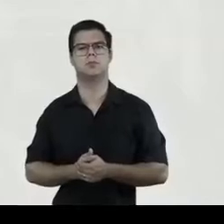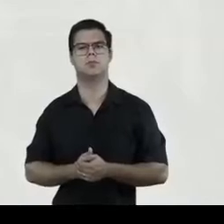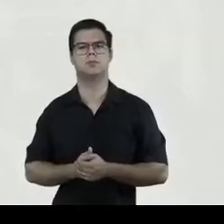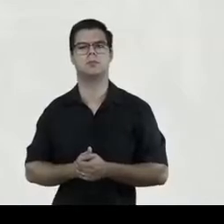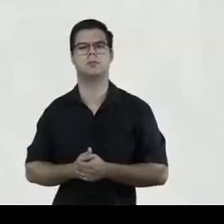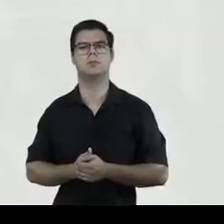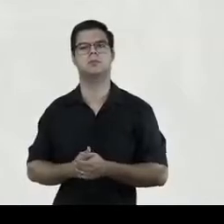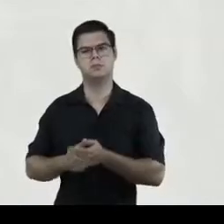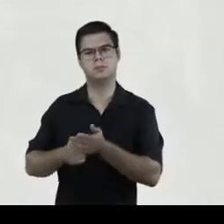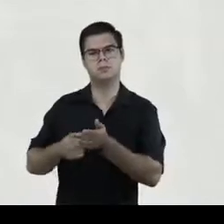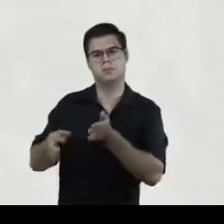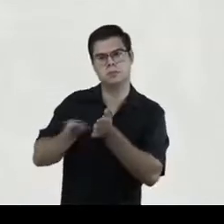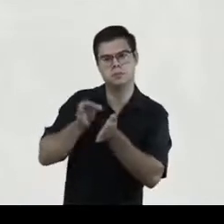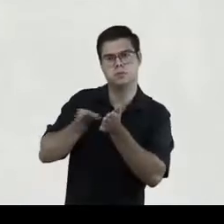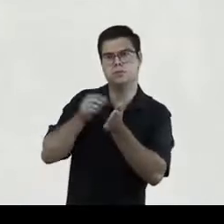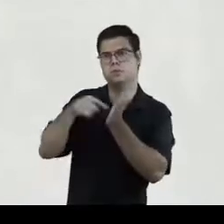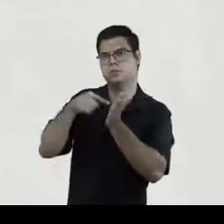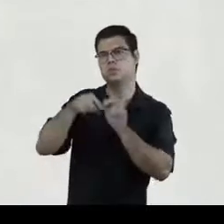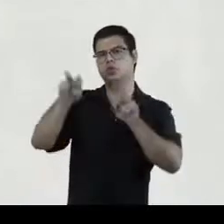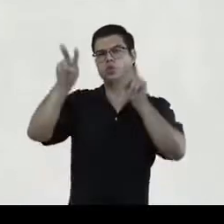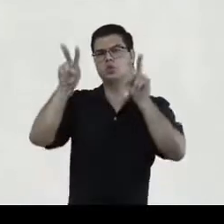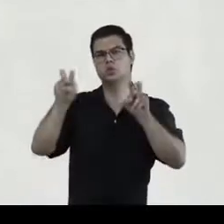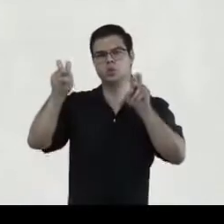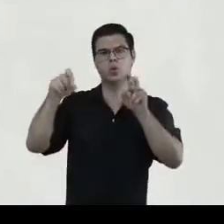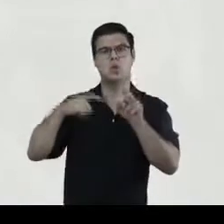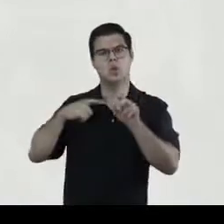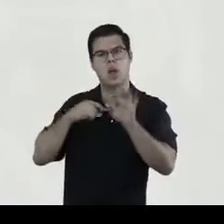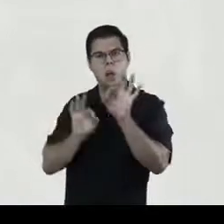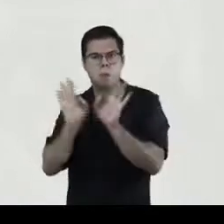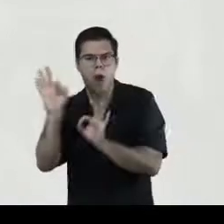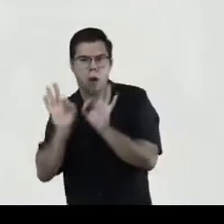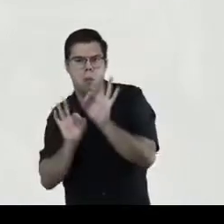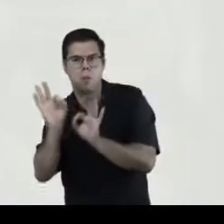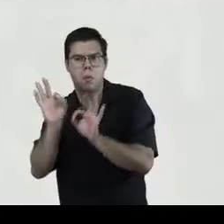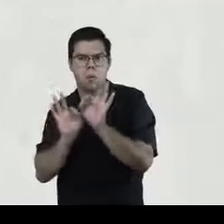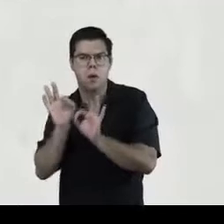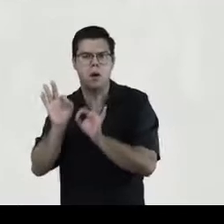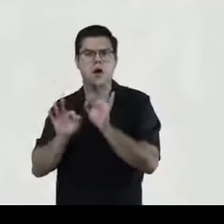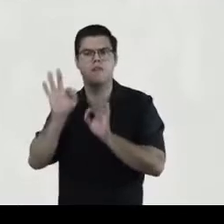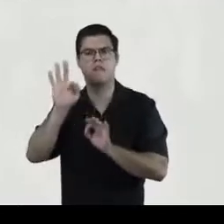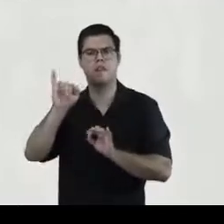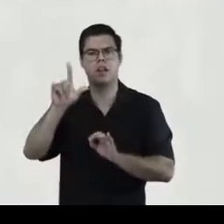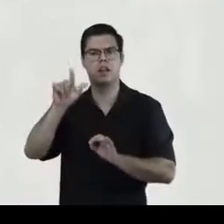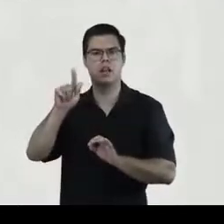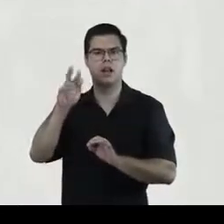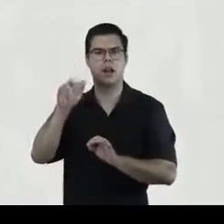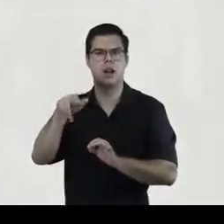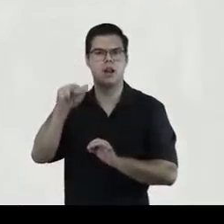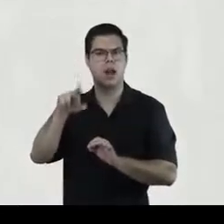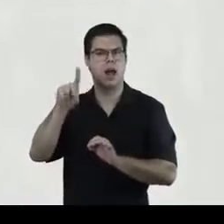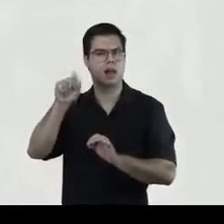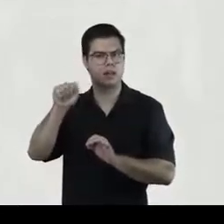avec un décor filigrané que l'on retrouve dans